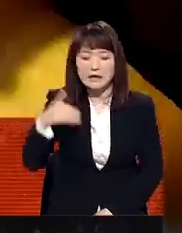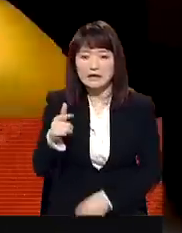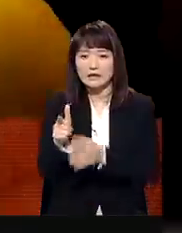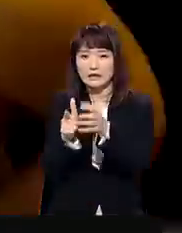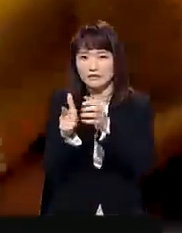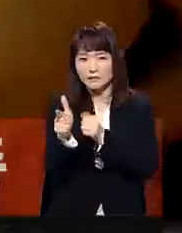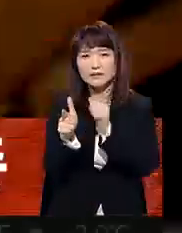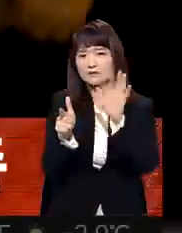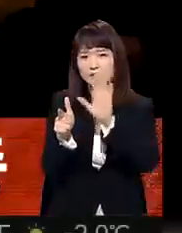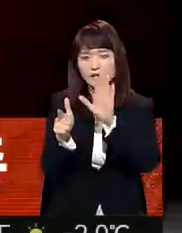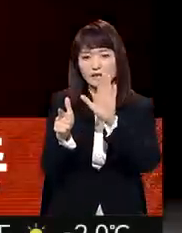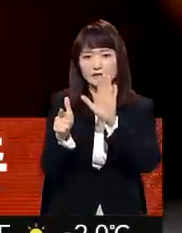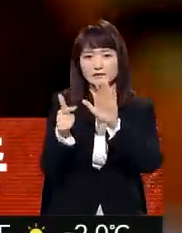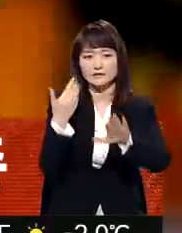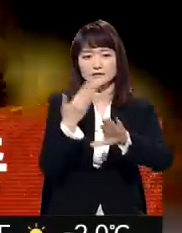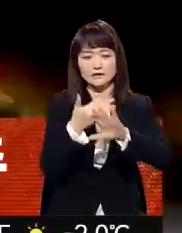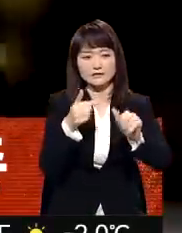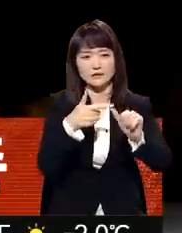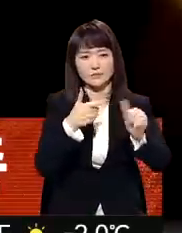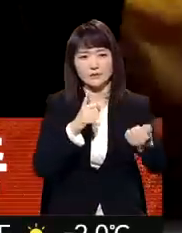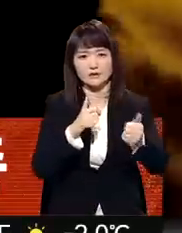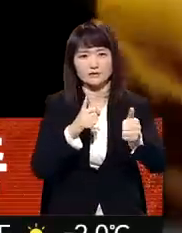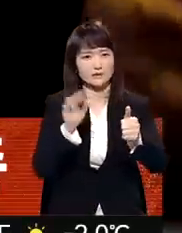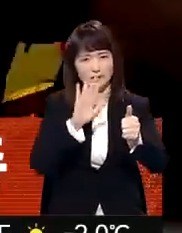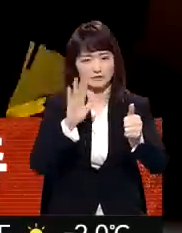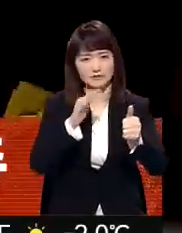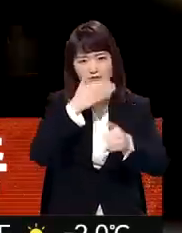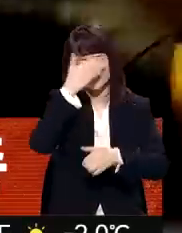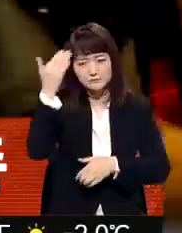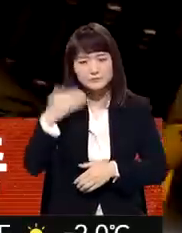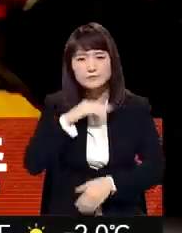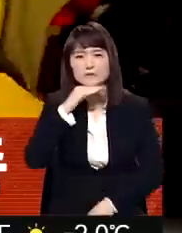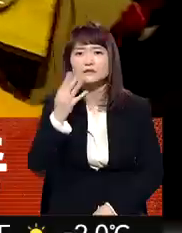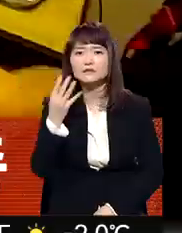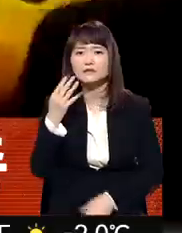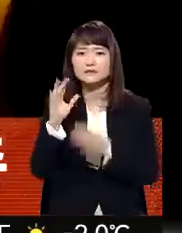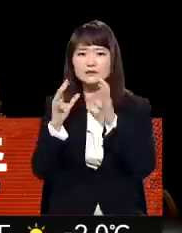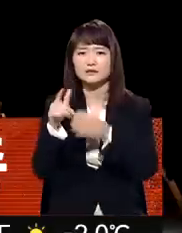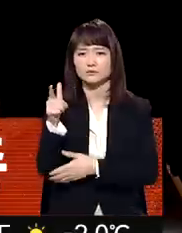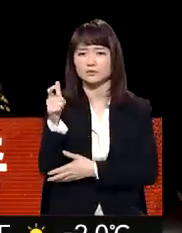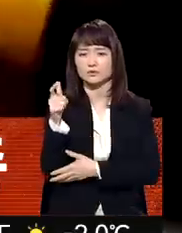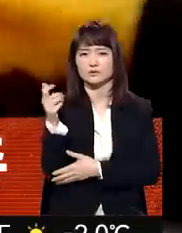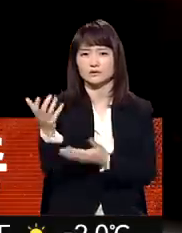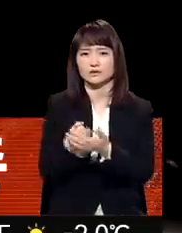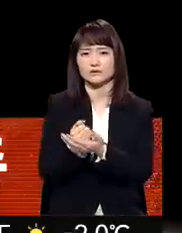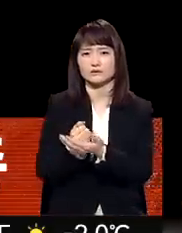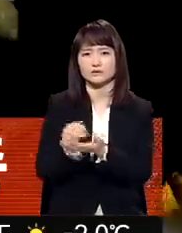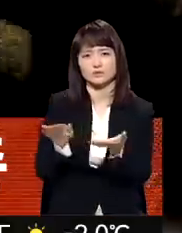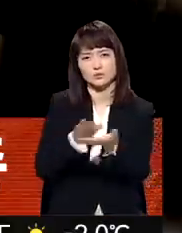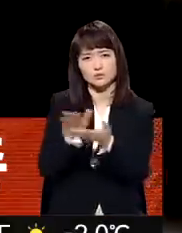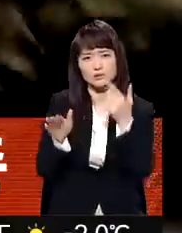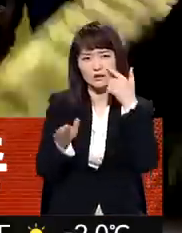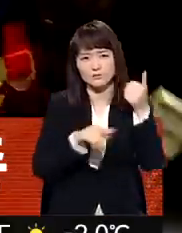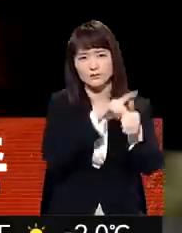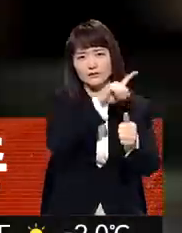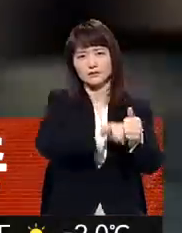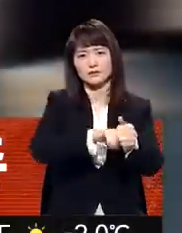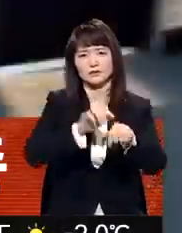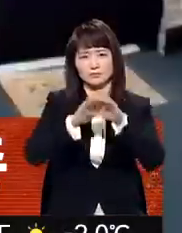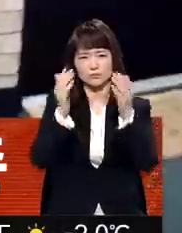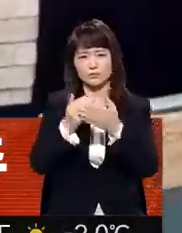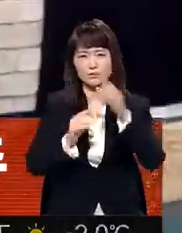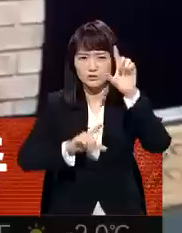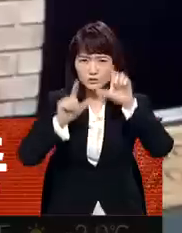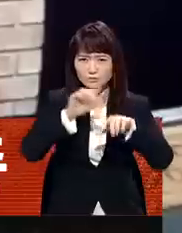천만다행으로 장전이 안 돼서 다른 피해는 없었다고 합니다 4살짜리 아이가 총을 들고 노는 장면부터 아빠가 체포되는 것까지이